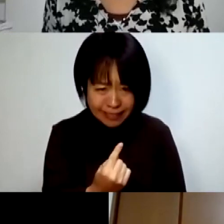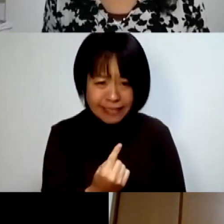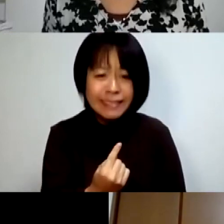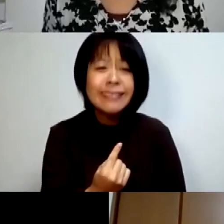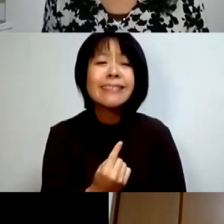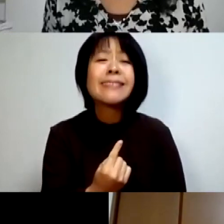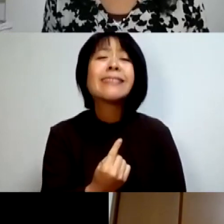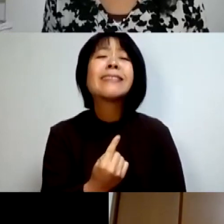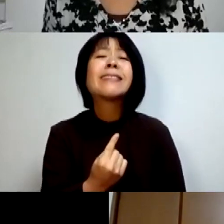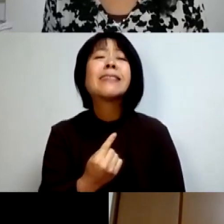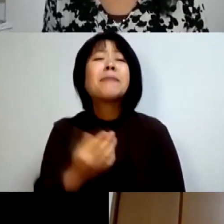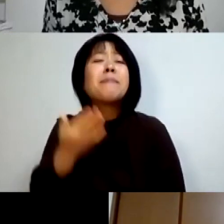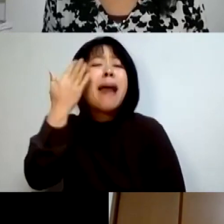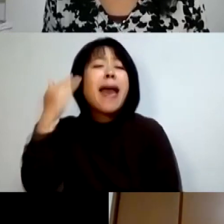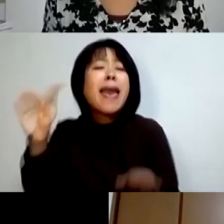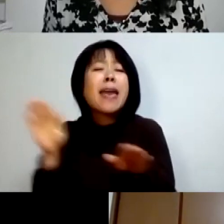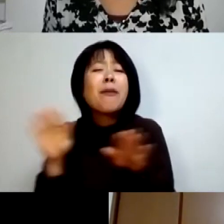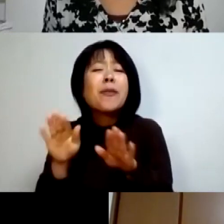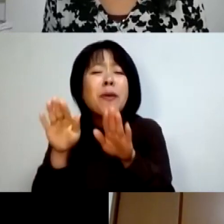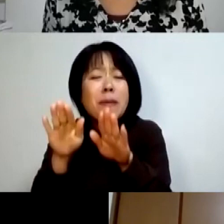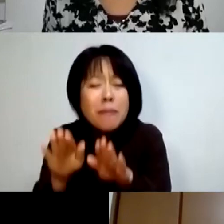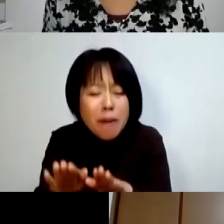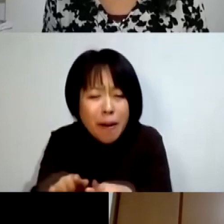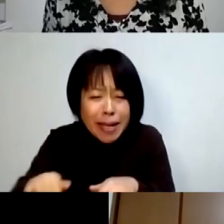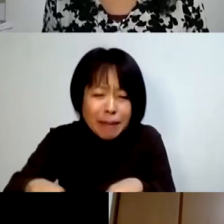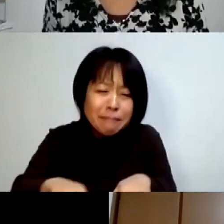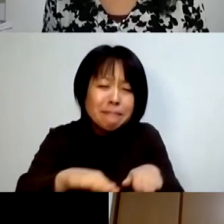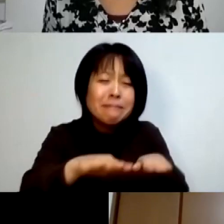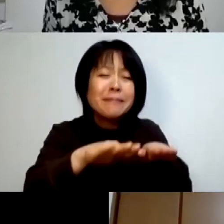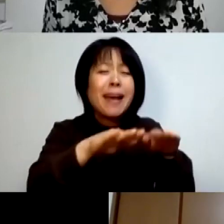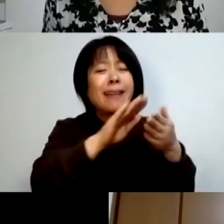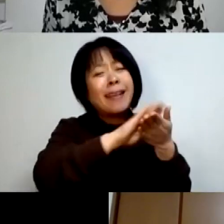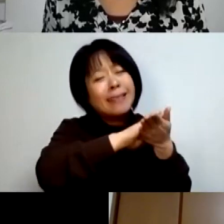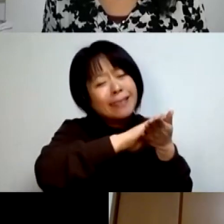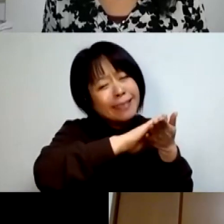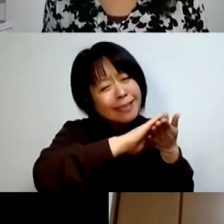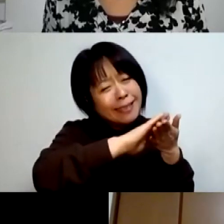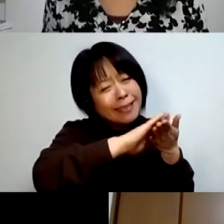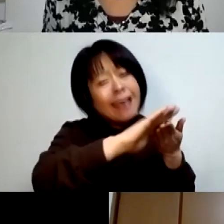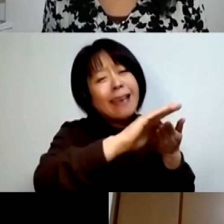綺麗になったな、あの小娘が。